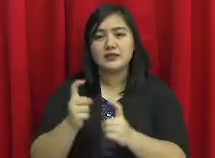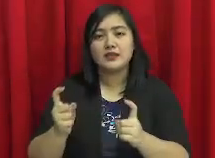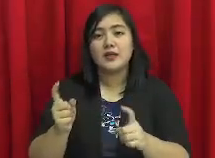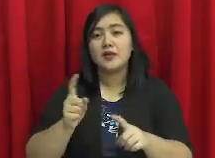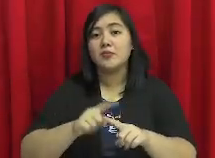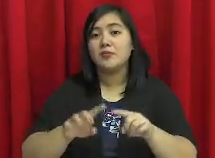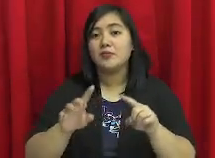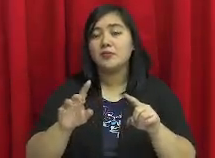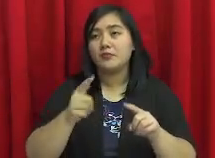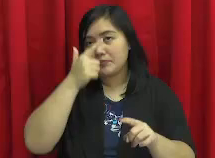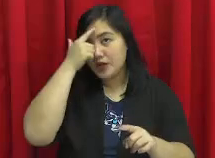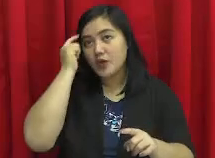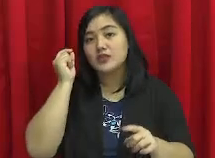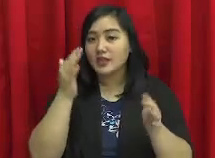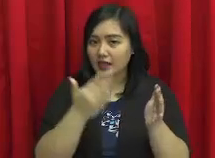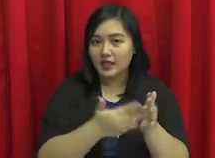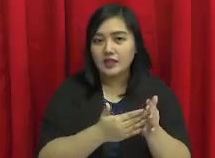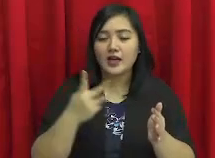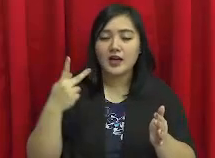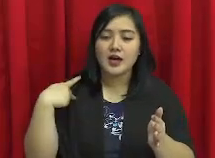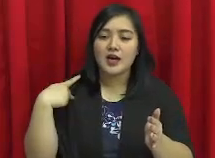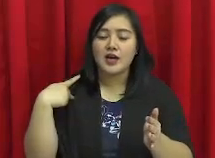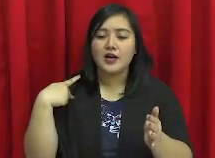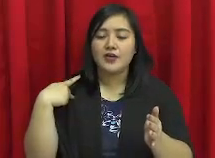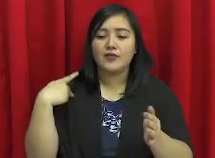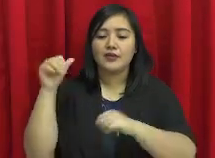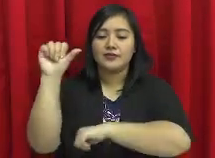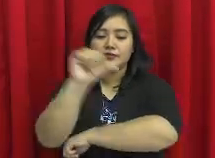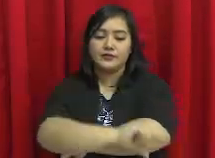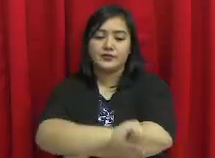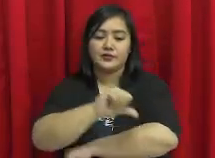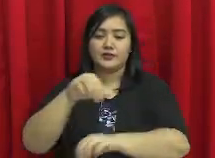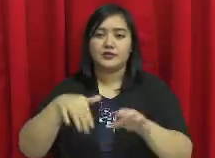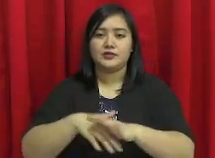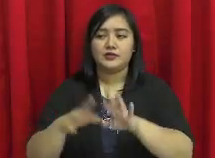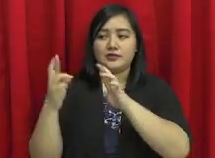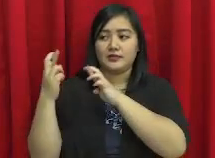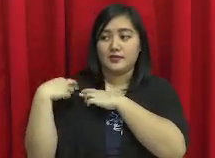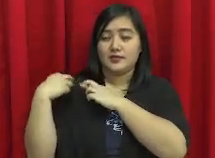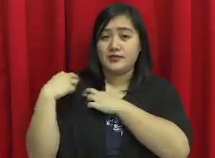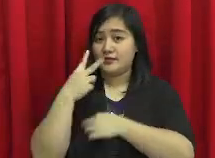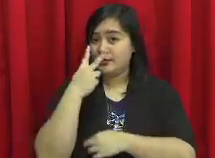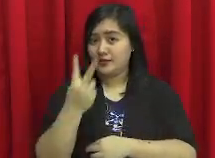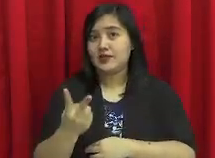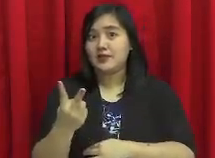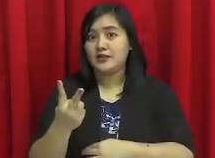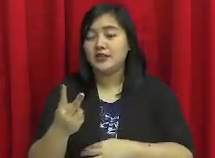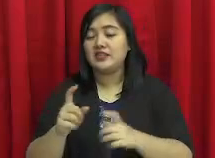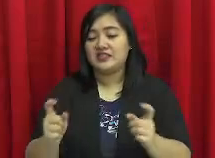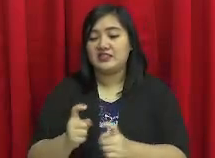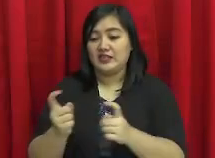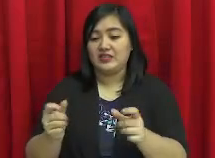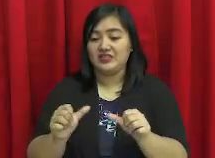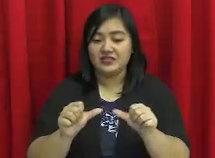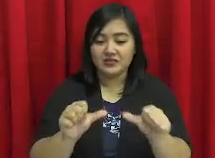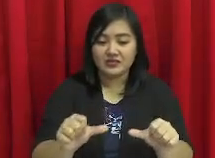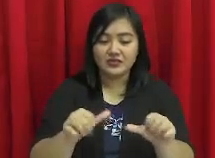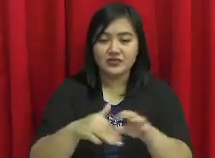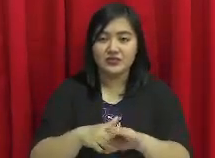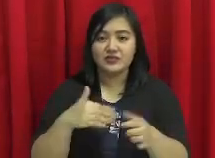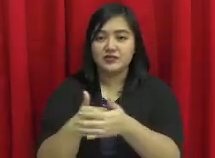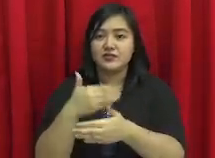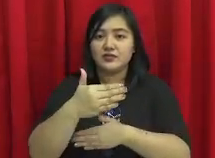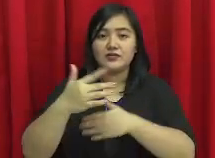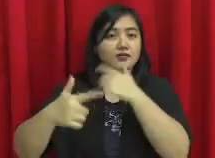kanyang responsibility. Nakita nyo po, sumanga na sa anak yung kasalanan. Kaya nga, ilagay po natin sa reality.